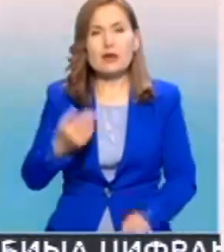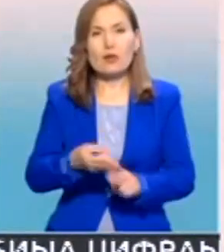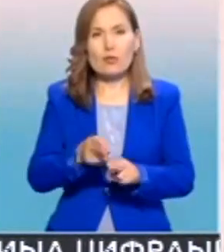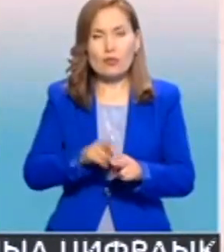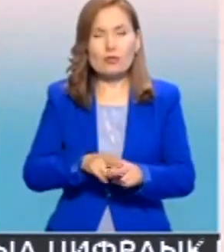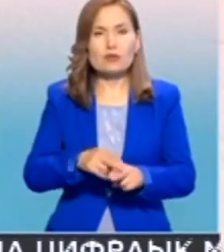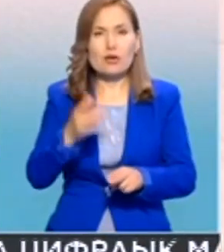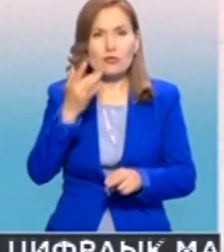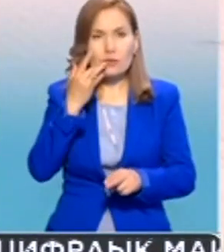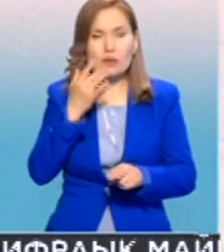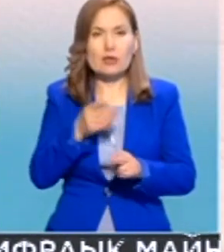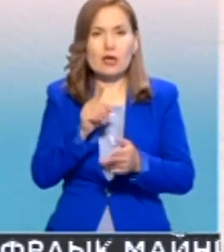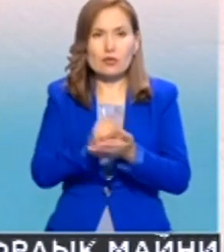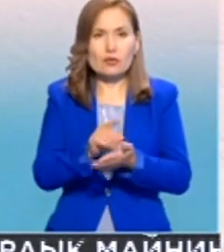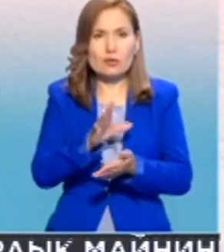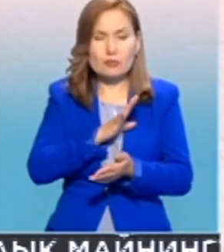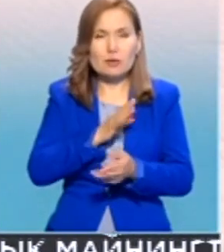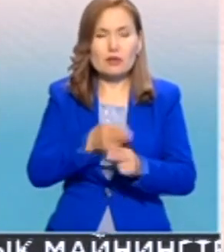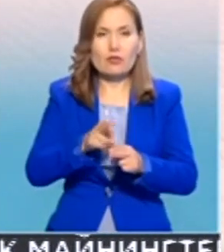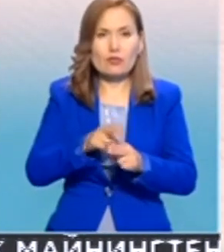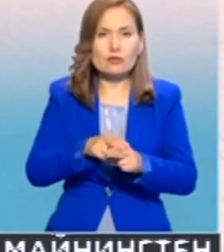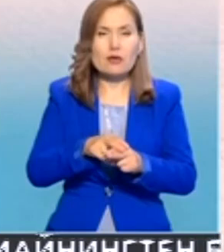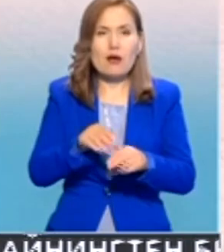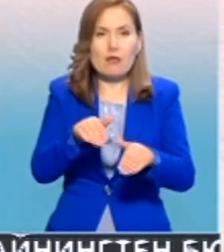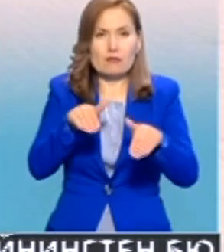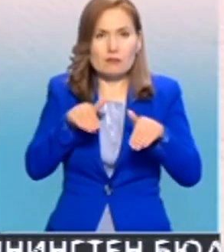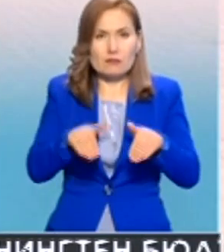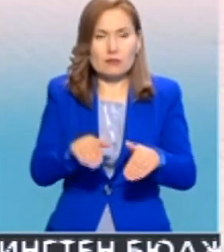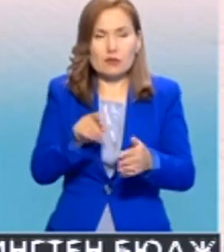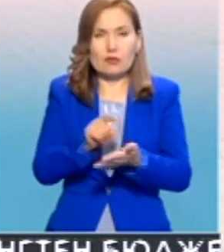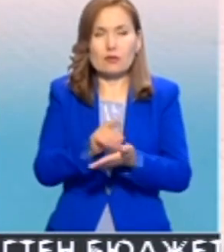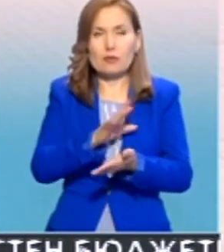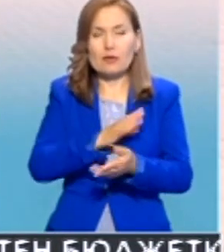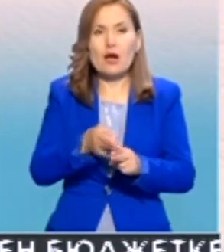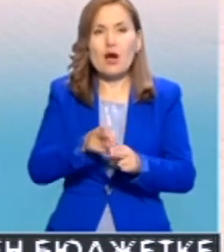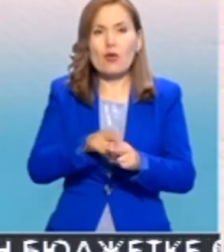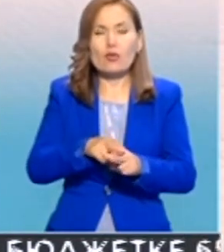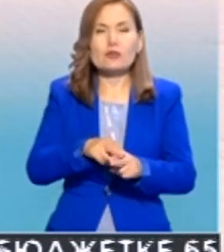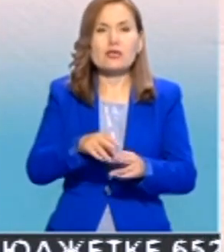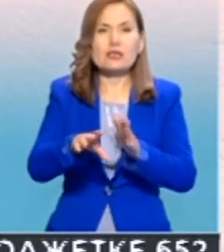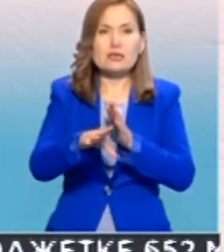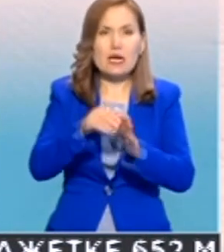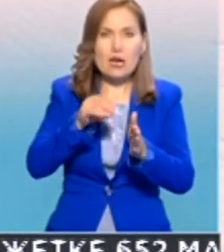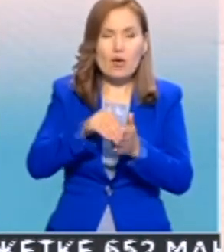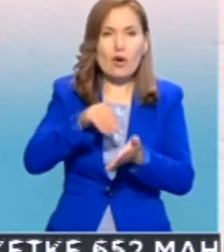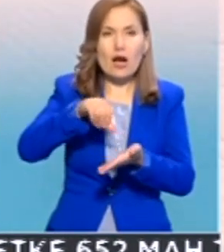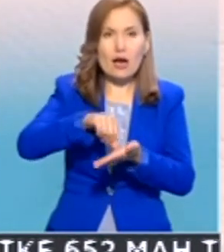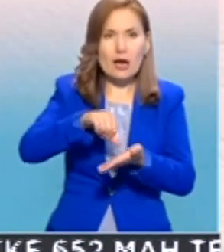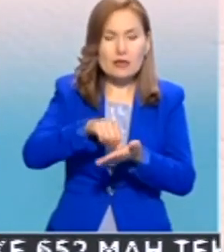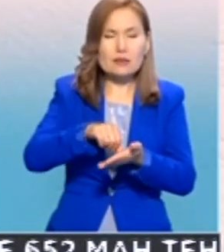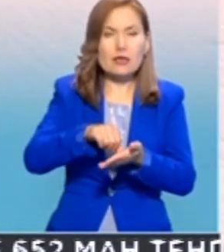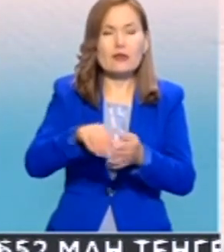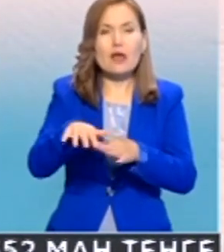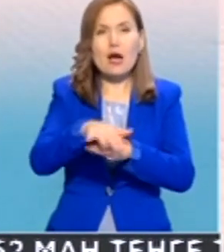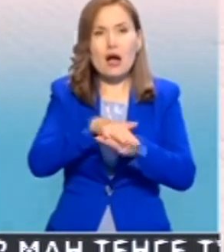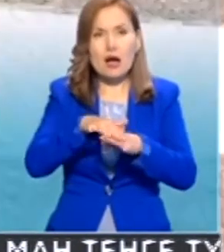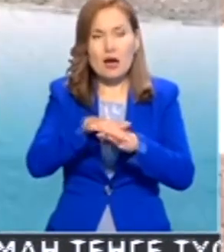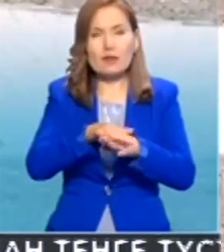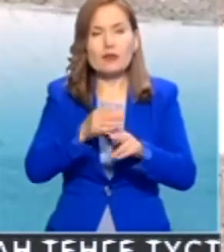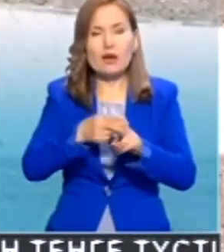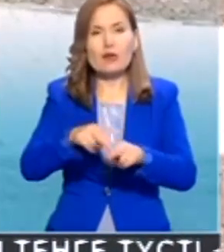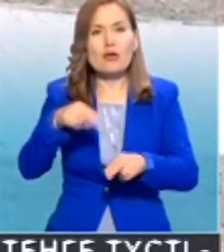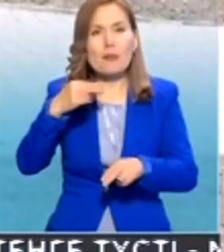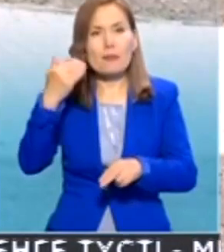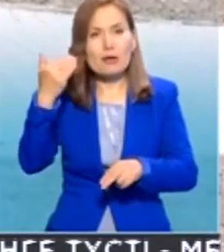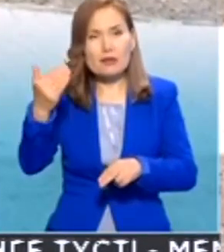керек. Жергілікті әкімдерден бастап облыстық әкім, аудандық әкімдер үшін бүкіл жағы сайлаудан өтетіндігі, мен президент, мен болдым, мен айттым,